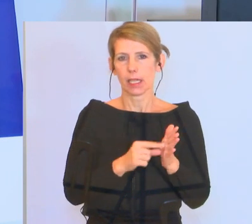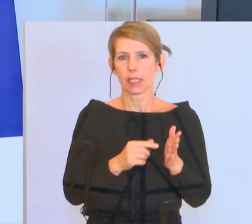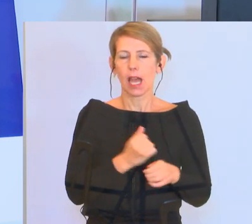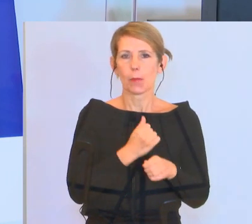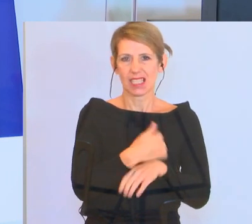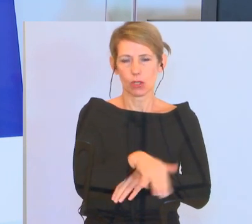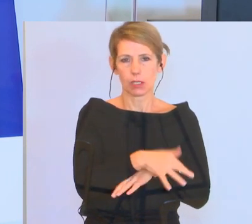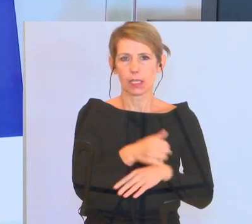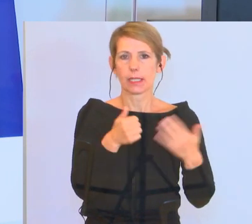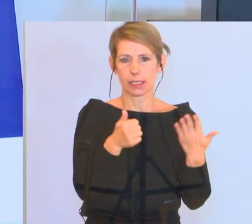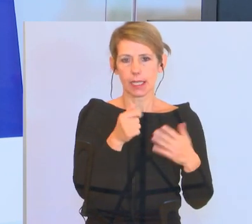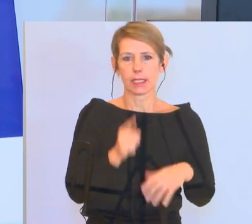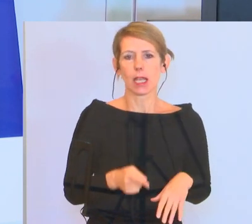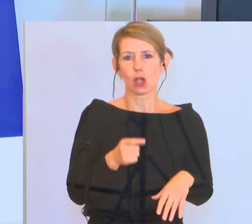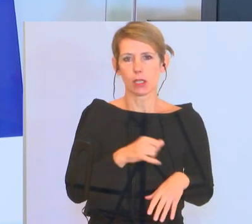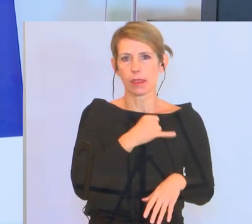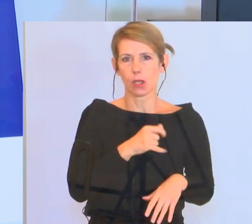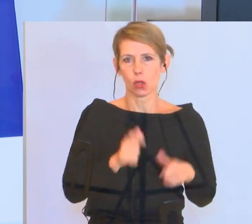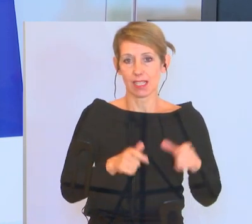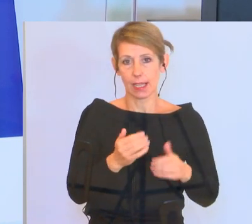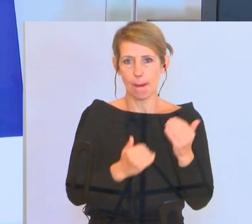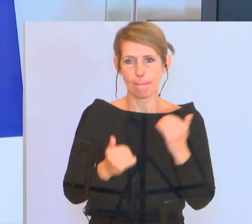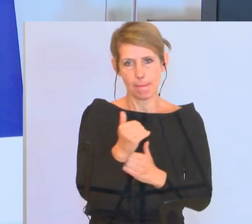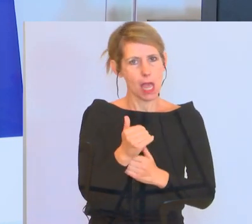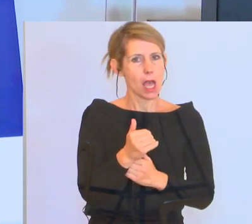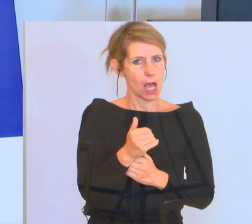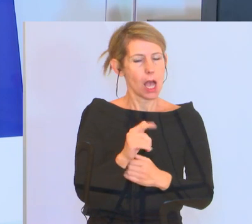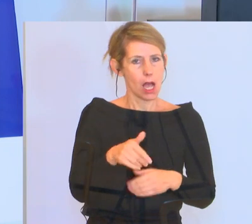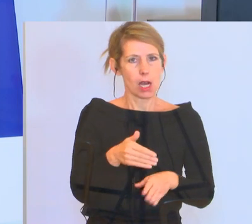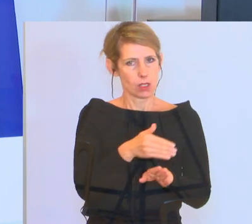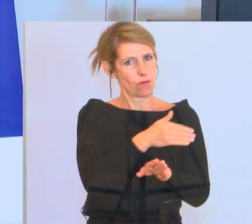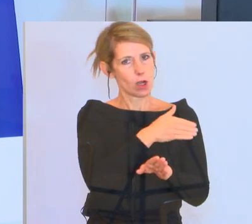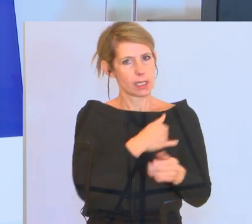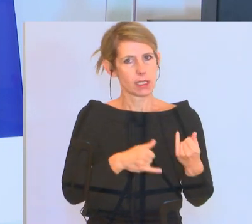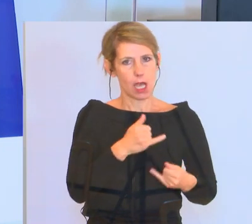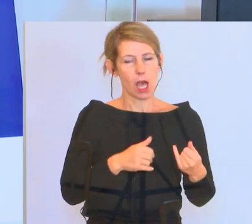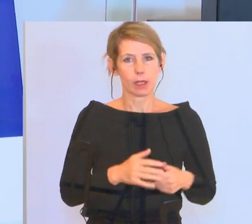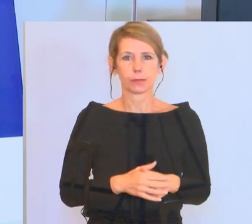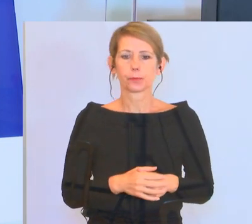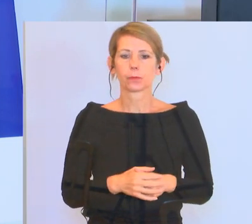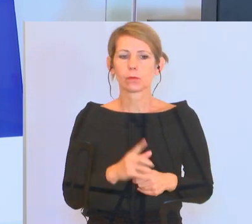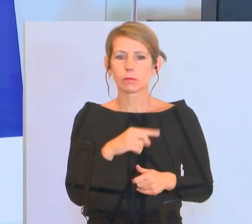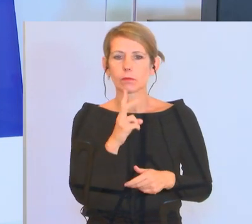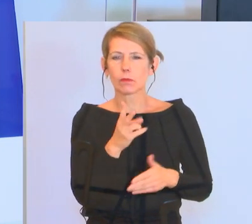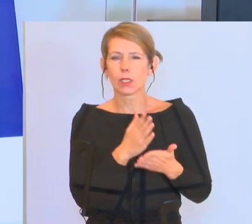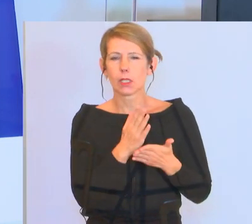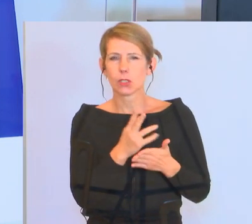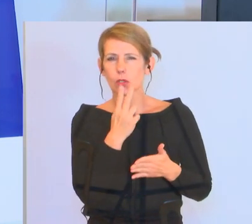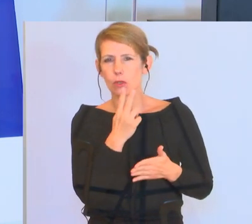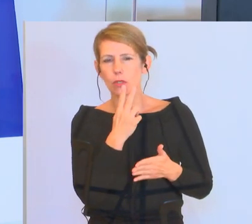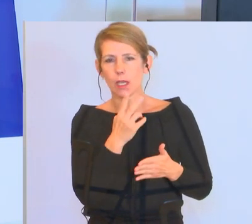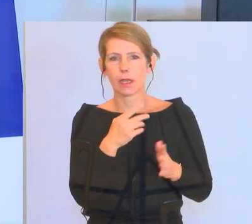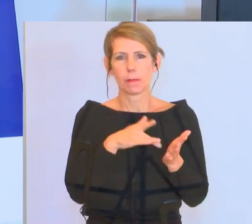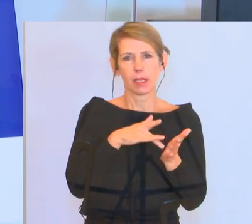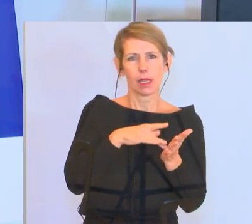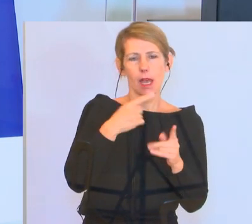von 6.000 Jugendlichen mehr zur gleichen Zeit als im Vergleich zum Vorjahr. Wir konnten schon seit Mitte April, seit